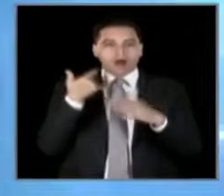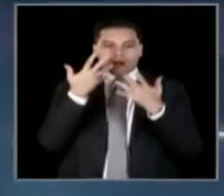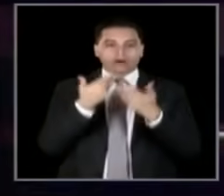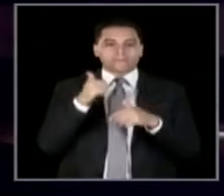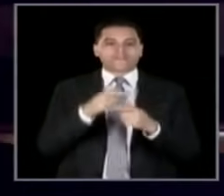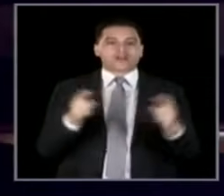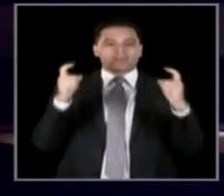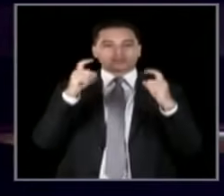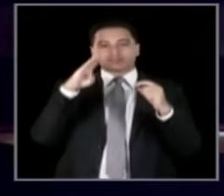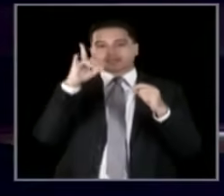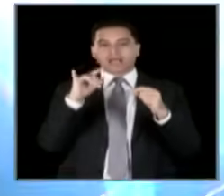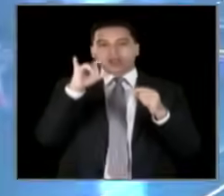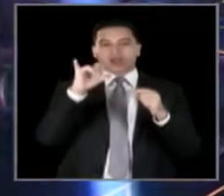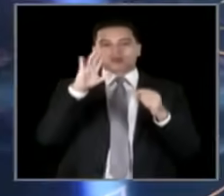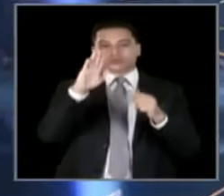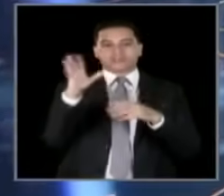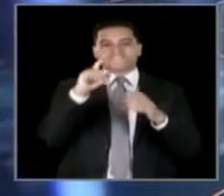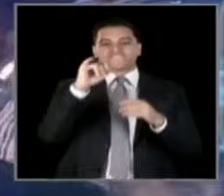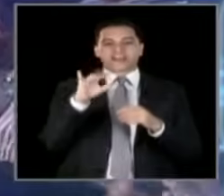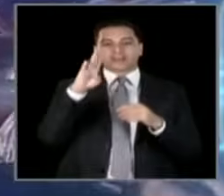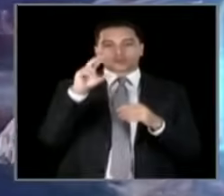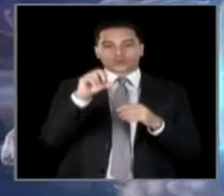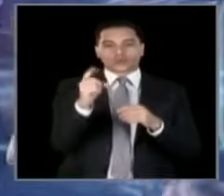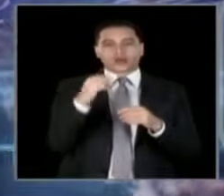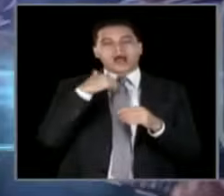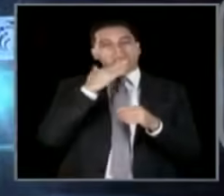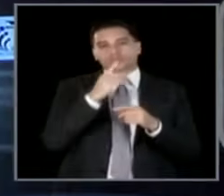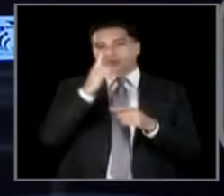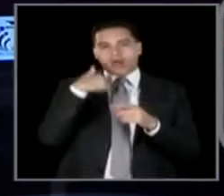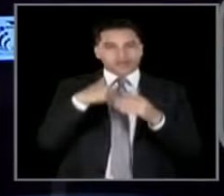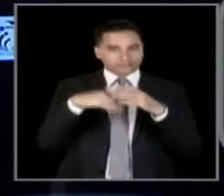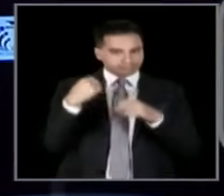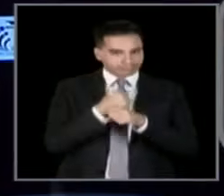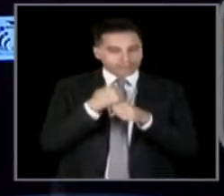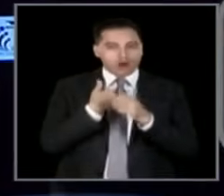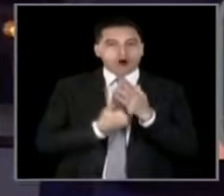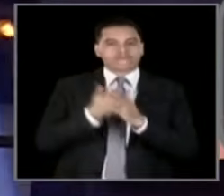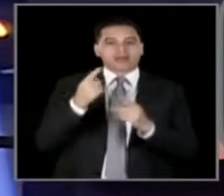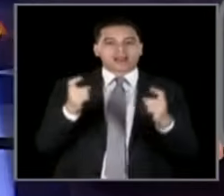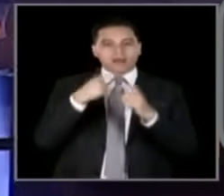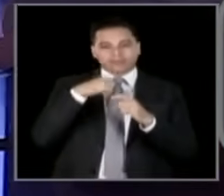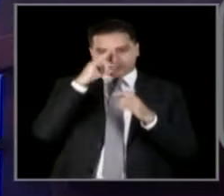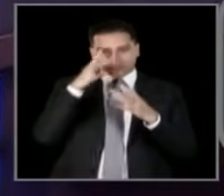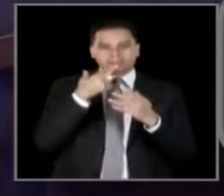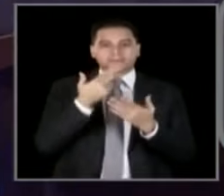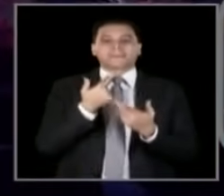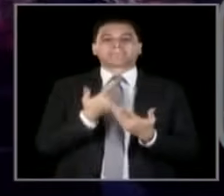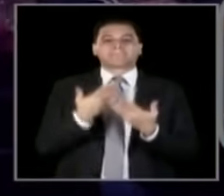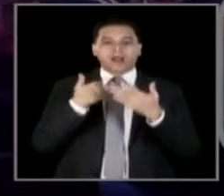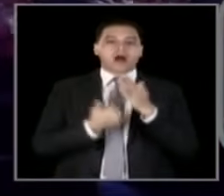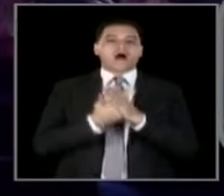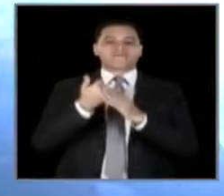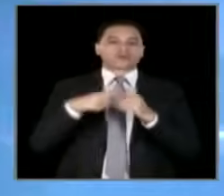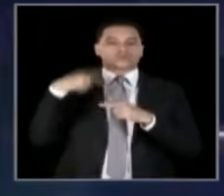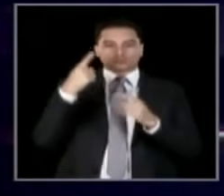ده. كرولوس فيكتور. بشكر ربنا إن أنا كنت أفضل لاعب في الماتش اللي فات، أتمنى إني أحافظ على نفس المستوى وأساعد فريق النهاردة في إن إحنا نوصل